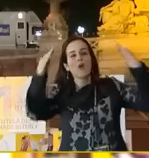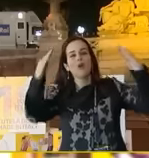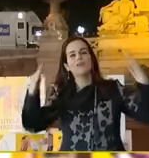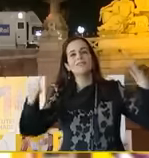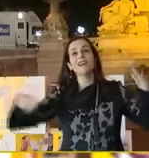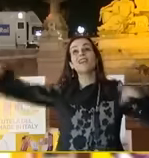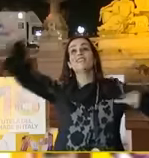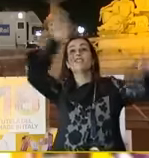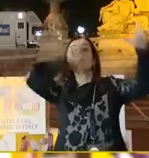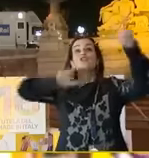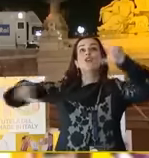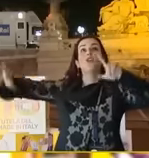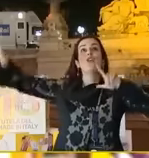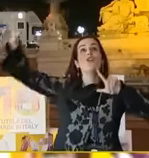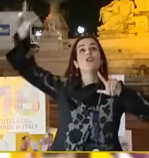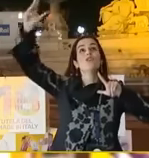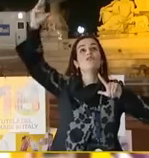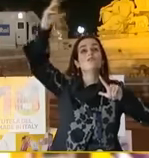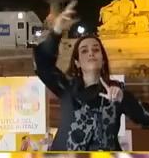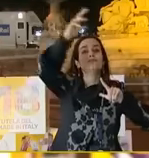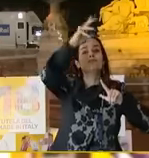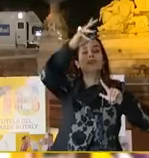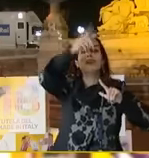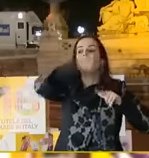assolate, penso che